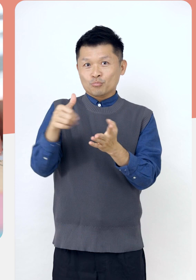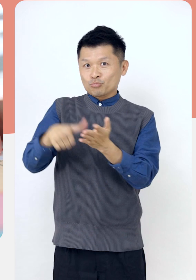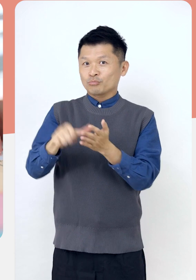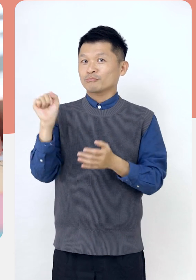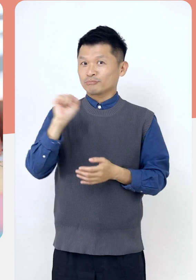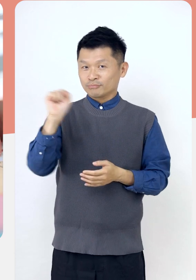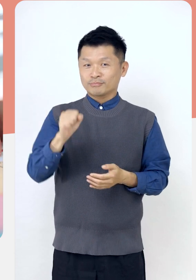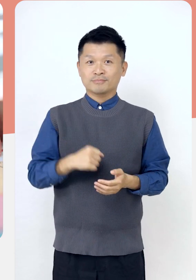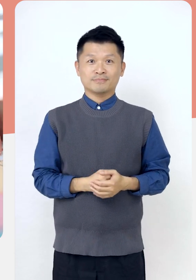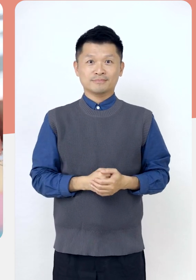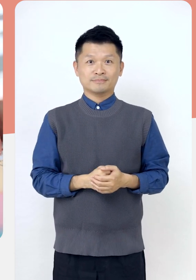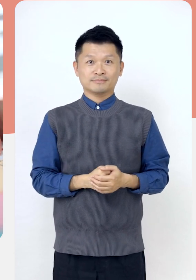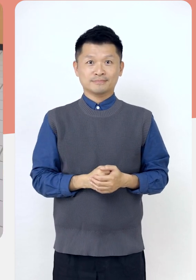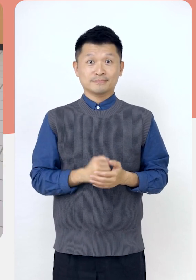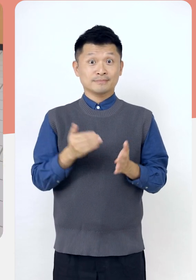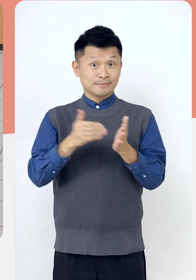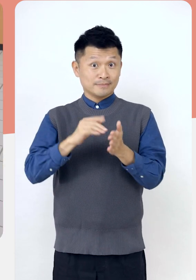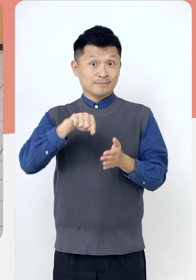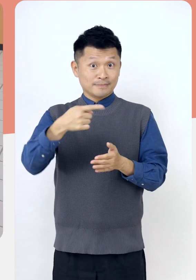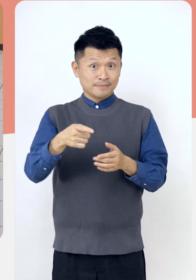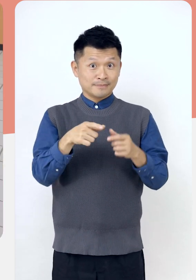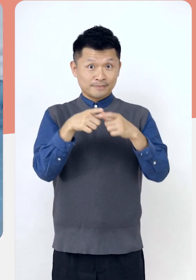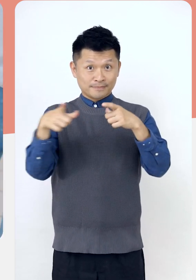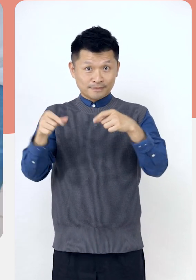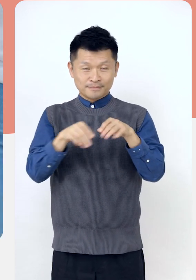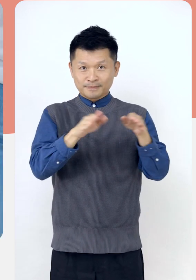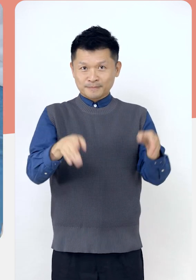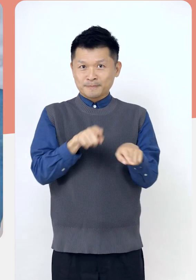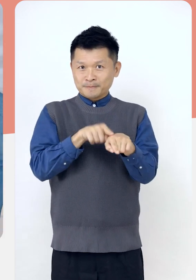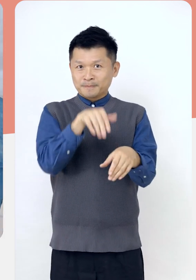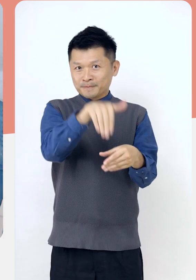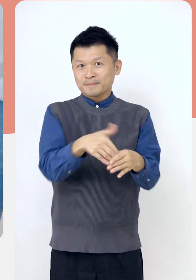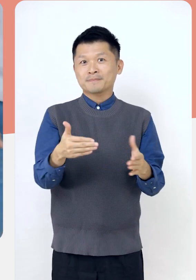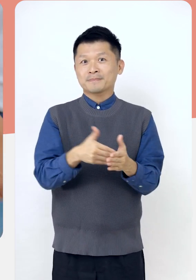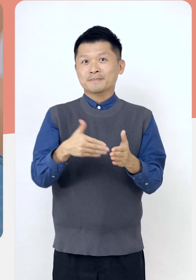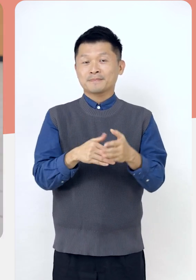盖印章或按指印哦。将选票分别投入票